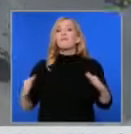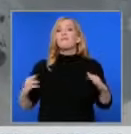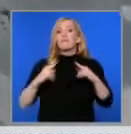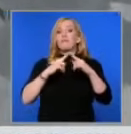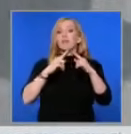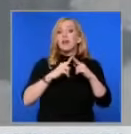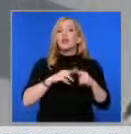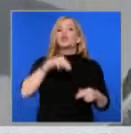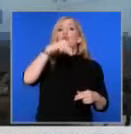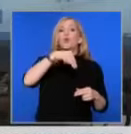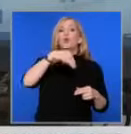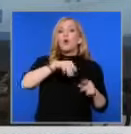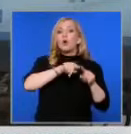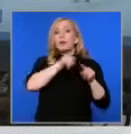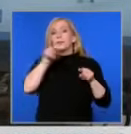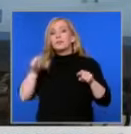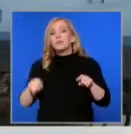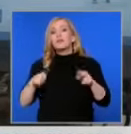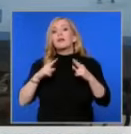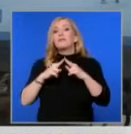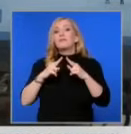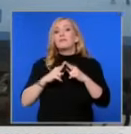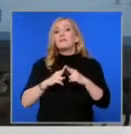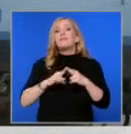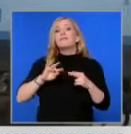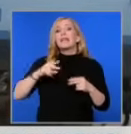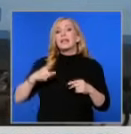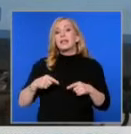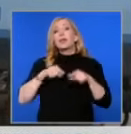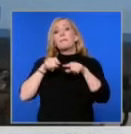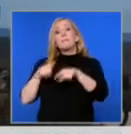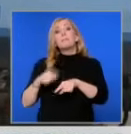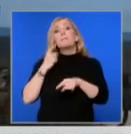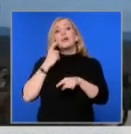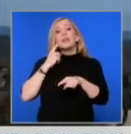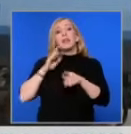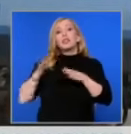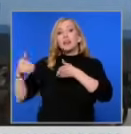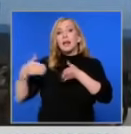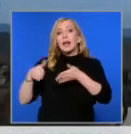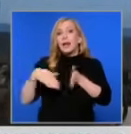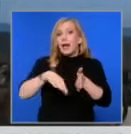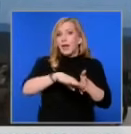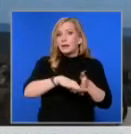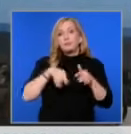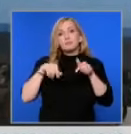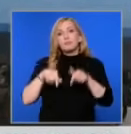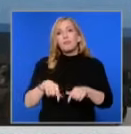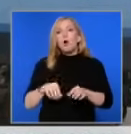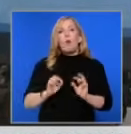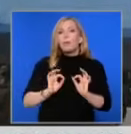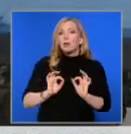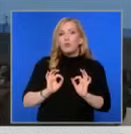Вихрен. От Тодорка в улеите към Бъндеришка река и към Дамяница. Обикновено